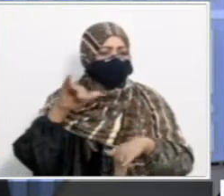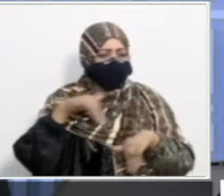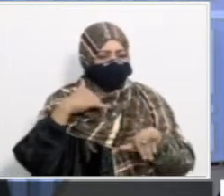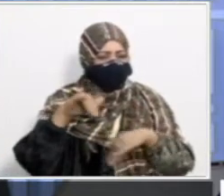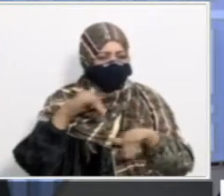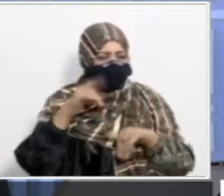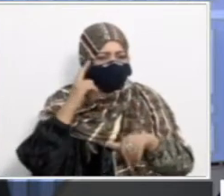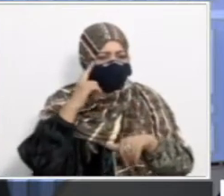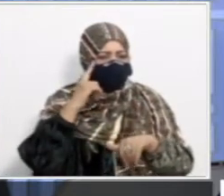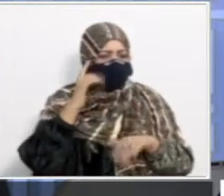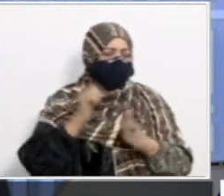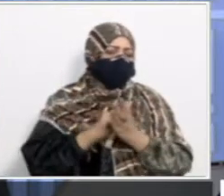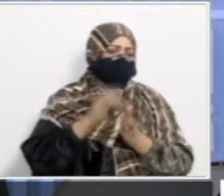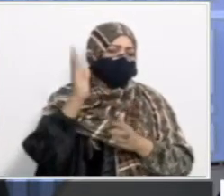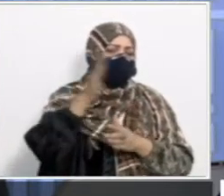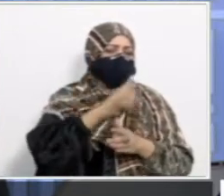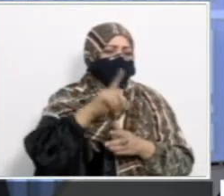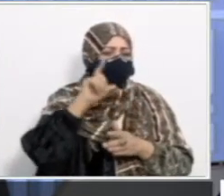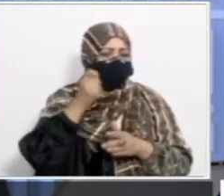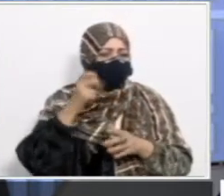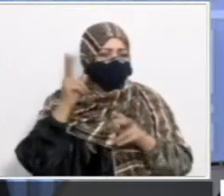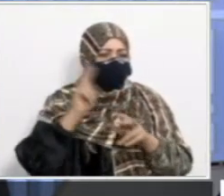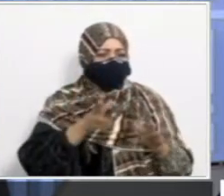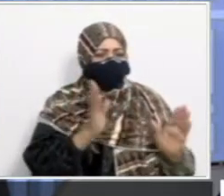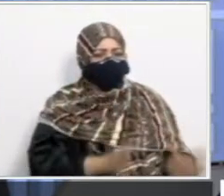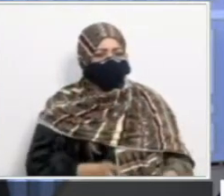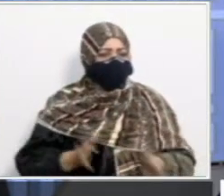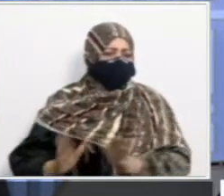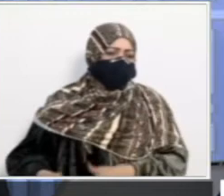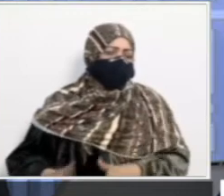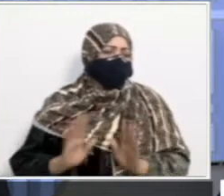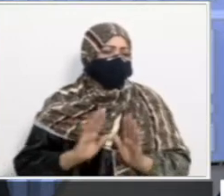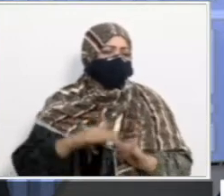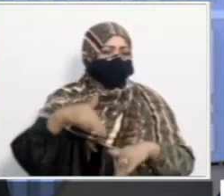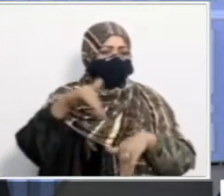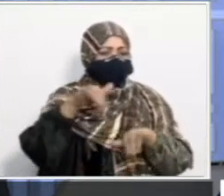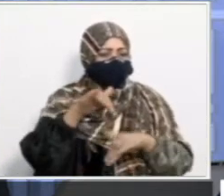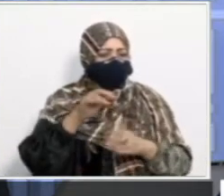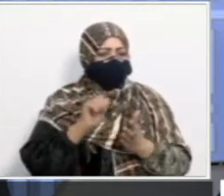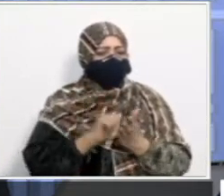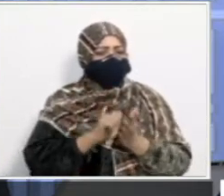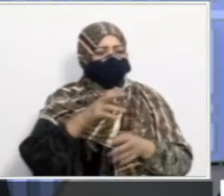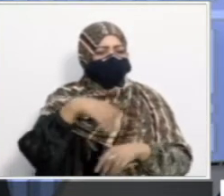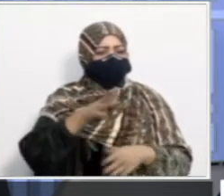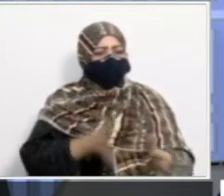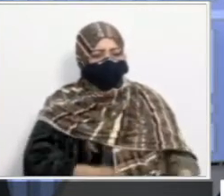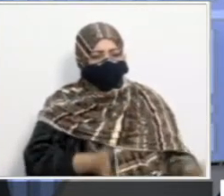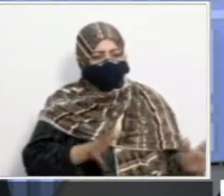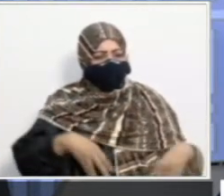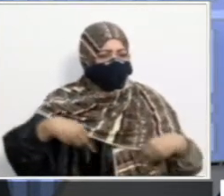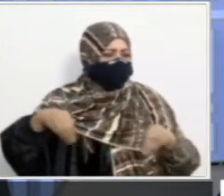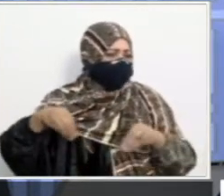بنطالا للنساء. أما إذا كان خارج البيت فإذا كان واسعا فضفاضا ولبست فوقه شيء